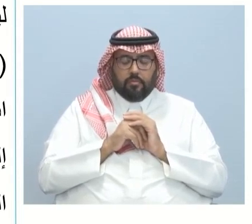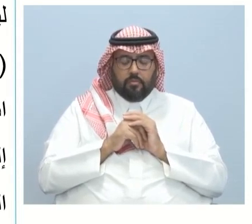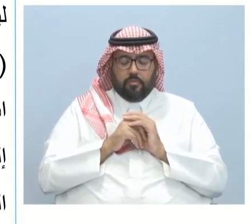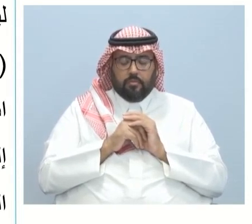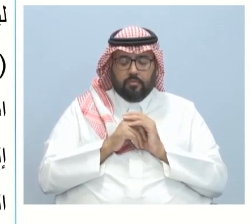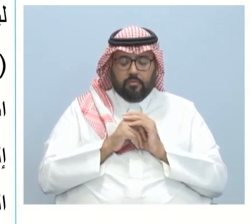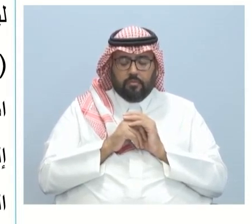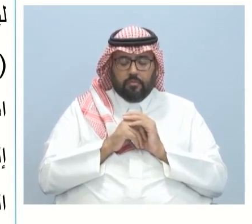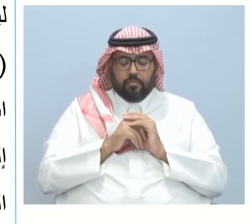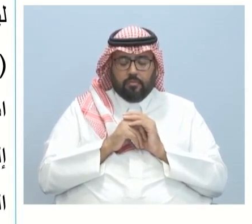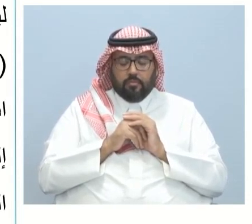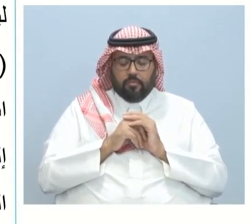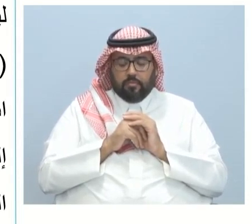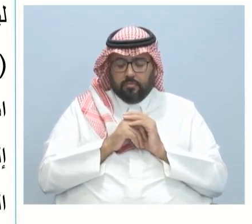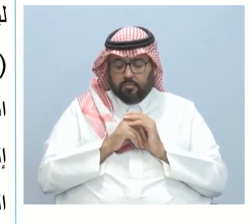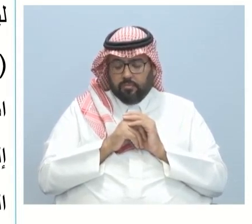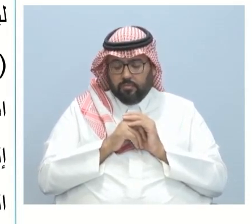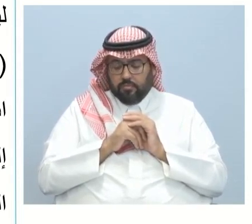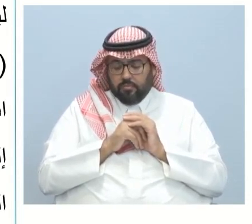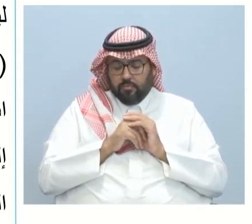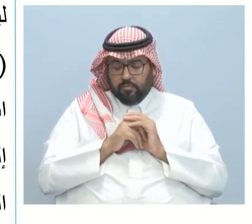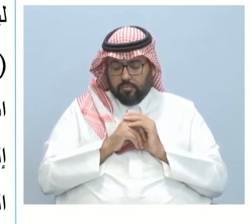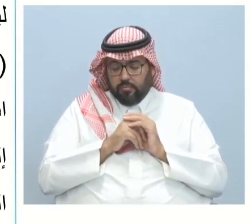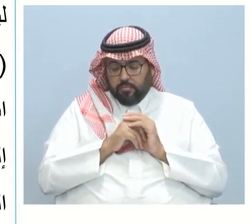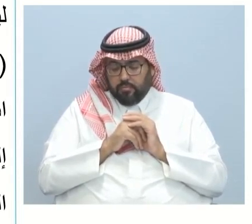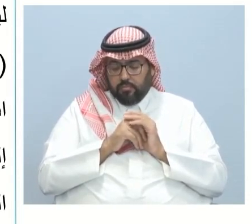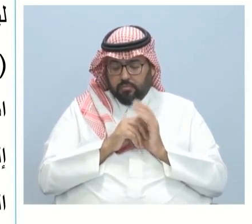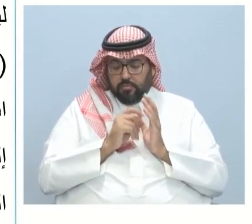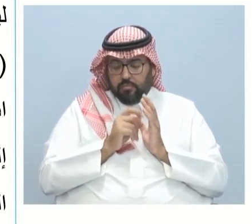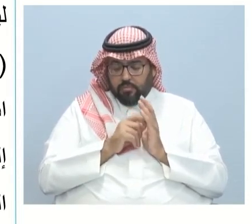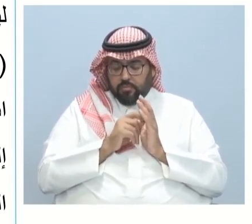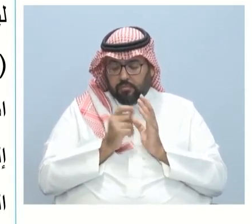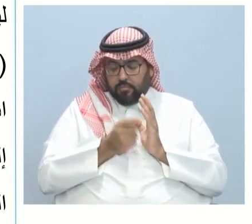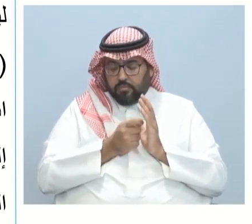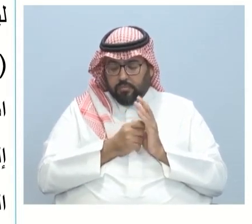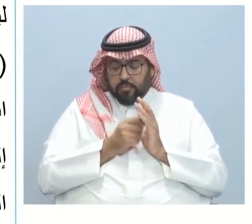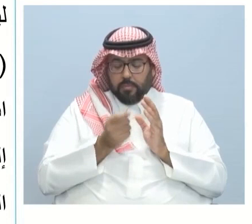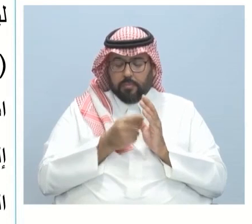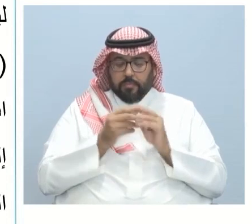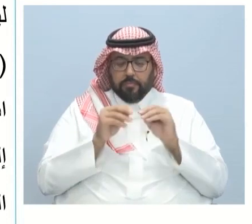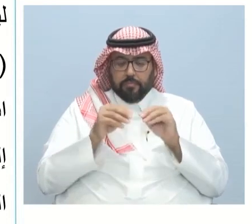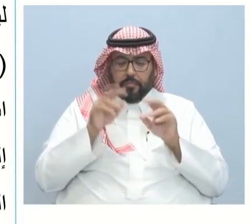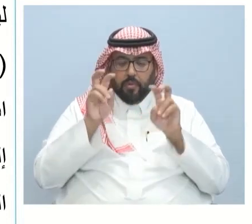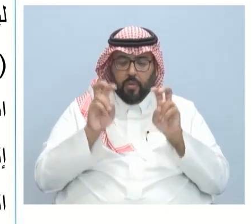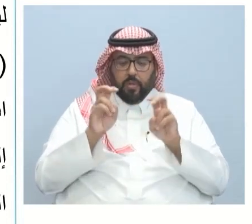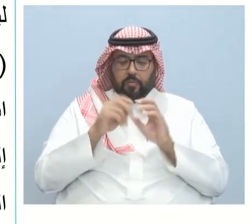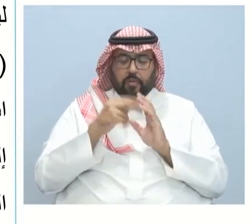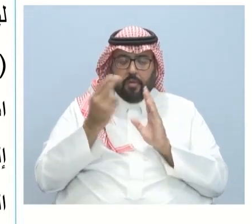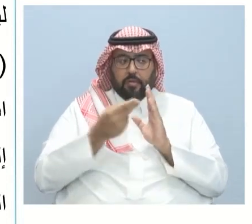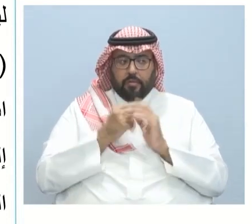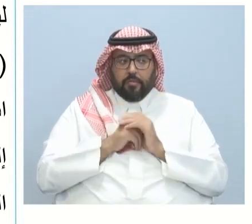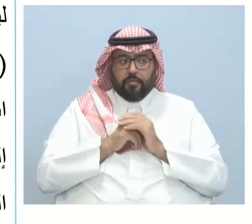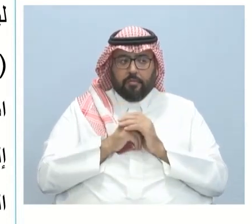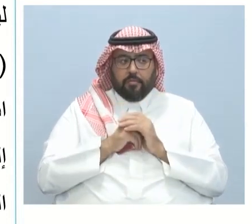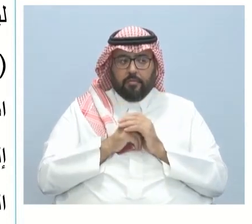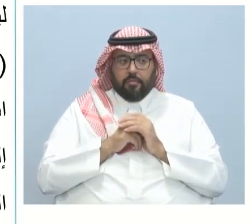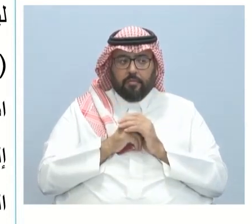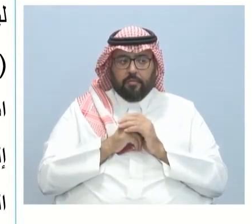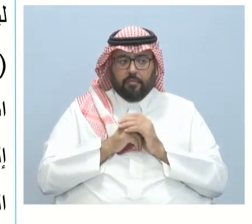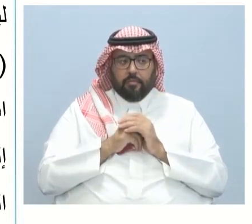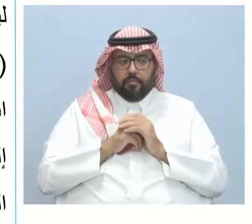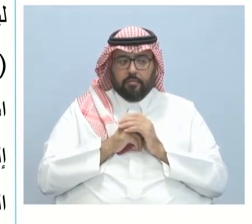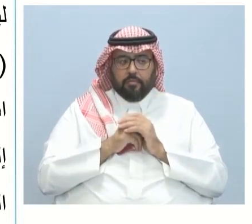من ان يقوم بالرسم نقوم بانزال لبنه القلم الى اسفل واذا اردنا ايقاف الرسم نقوم بنقل او